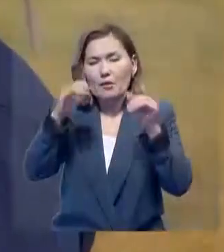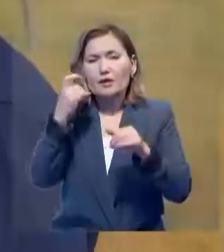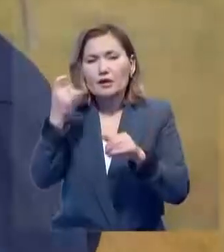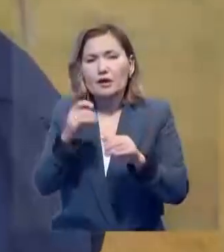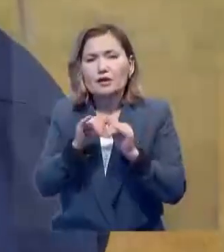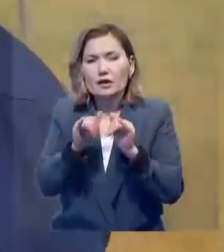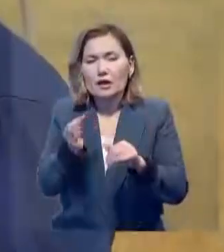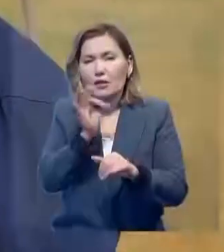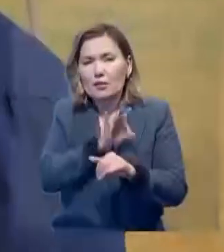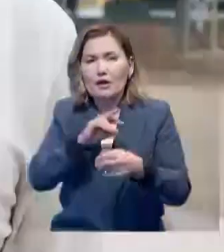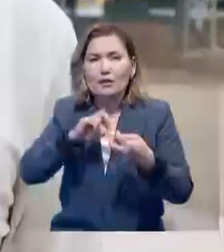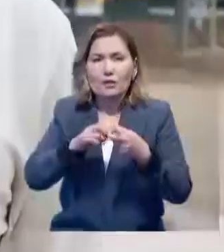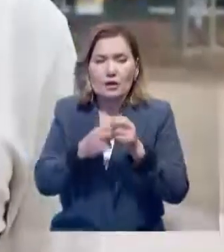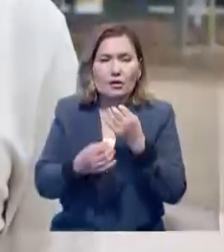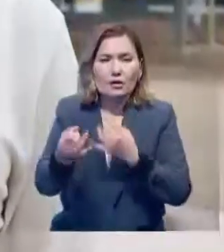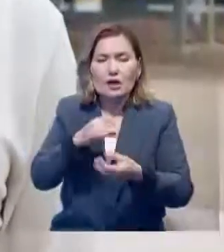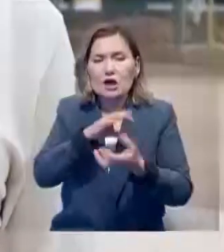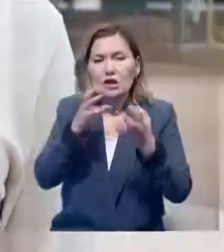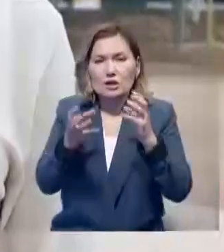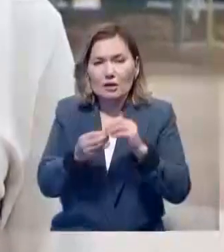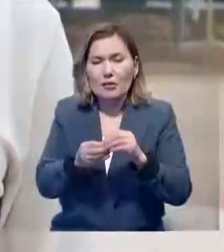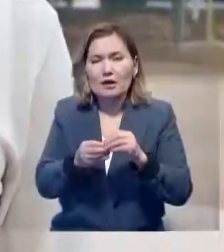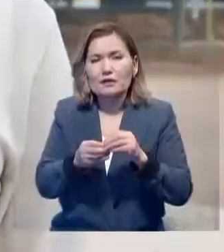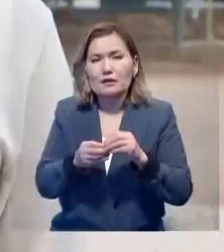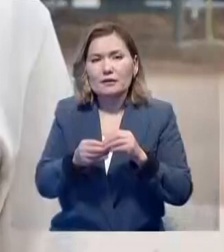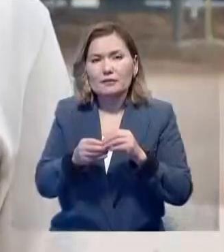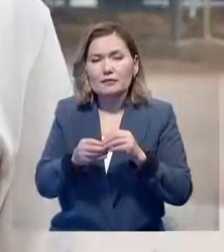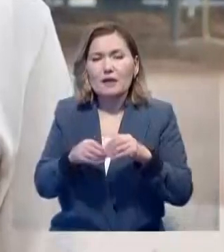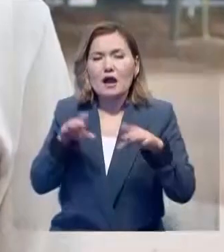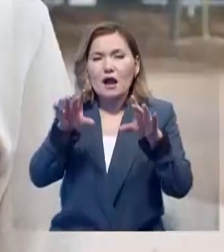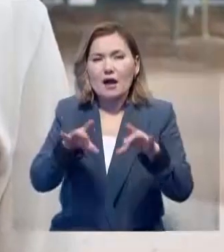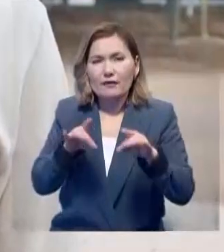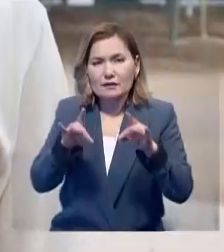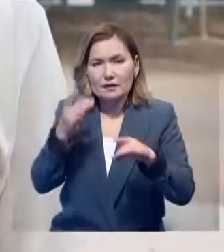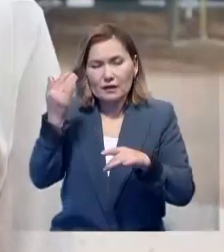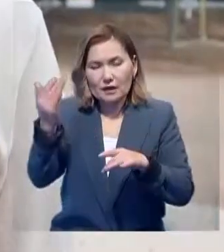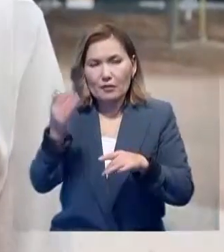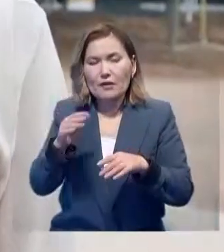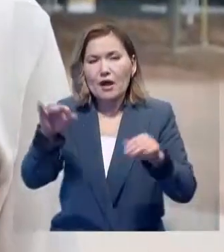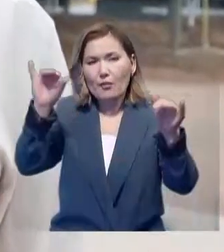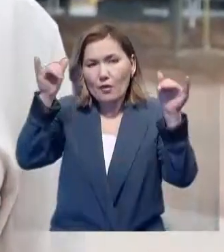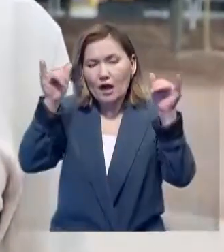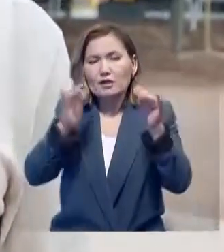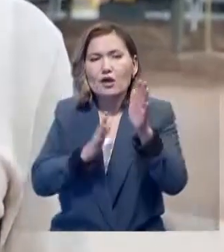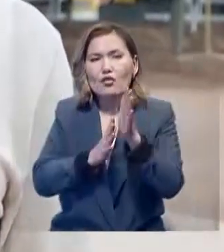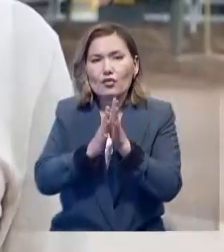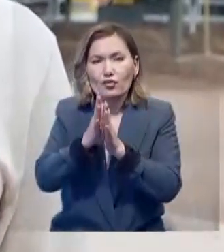тиімді дамыту әдістеріне көңіл бөлінді. Жалпы Австралияда малдың өсіру